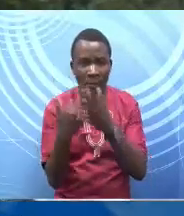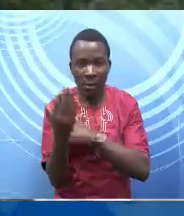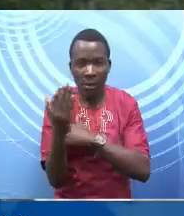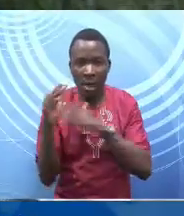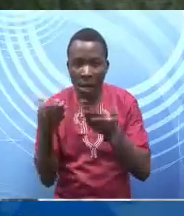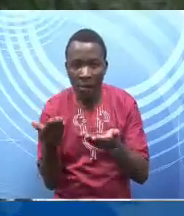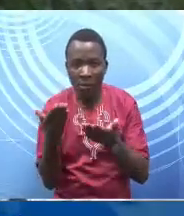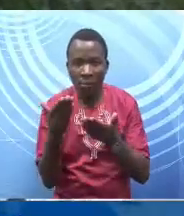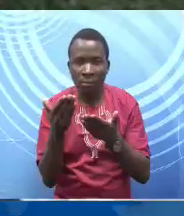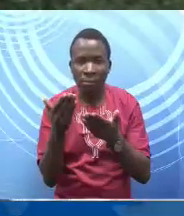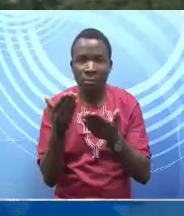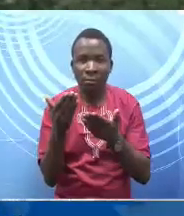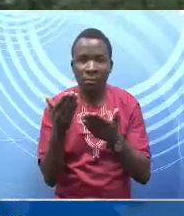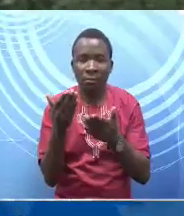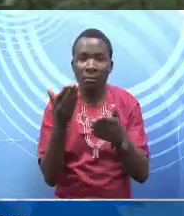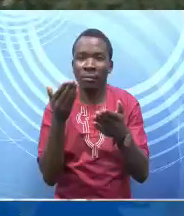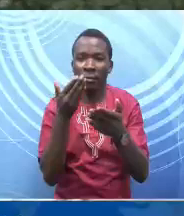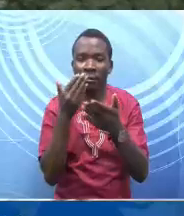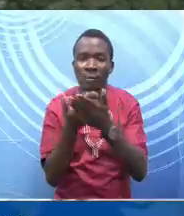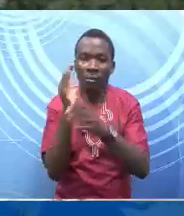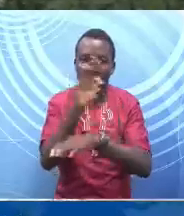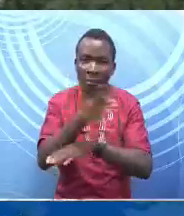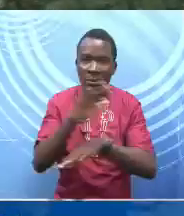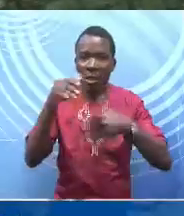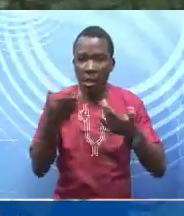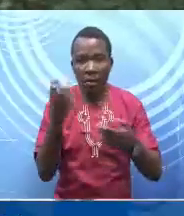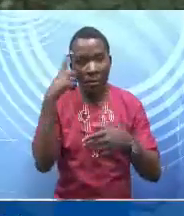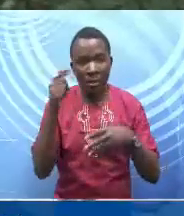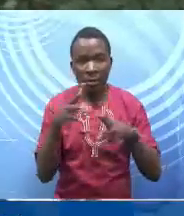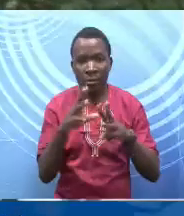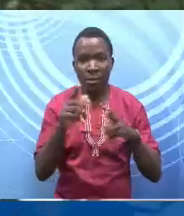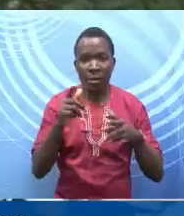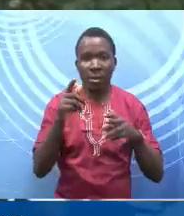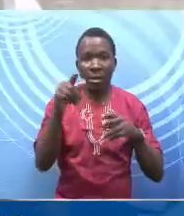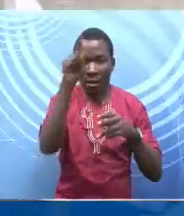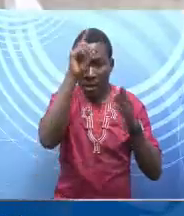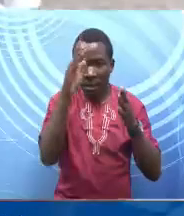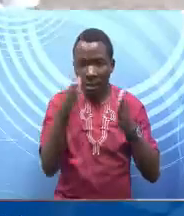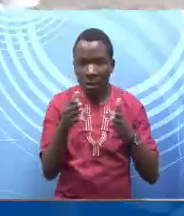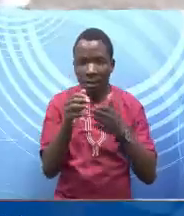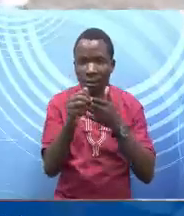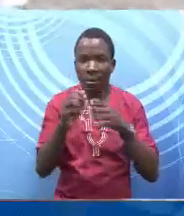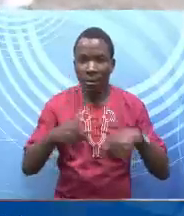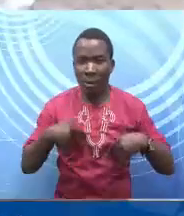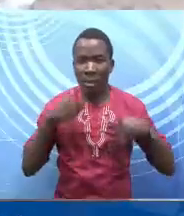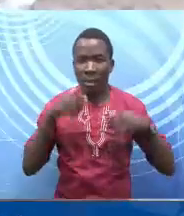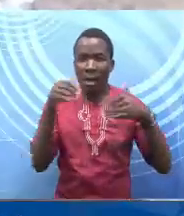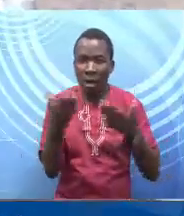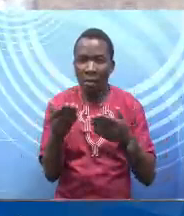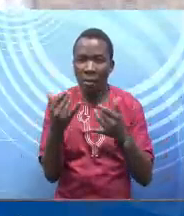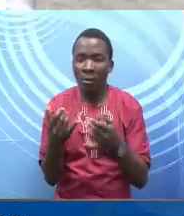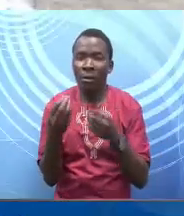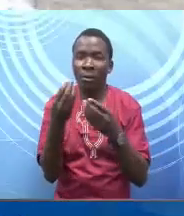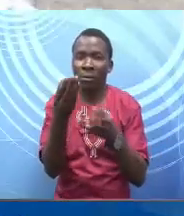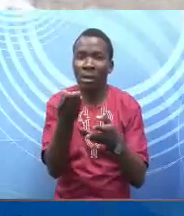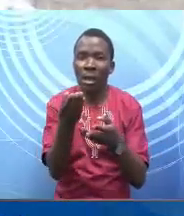bate nizo nshingano zacu. Ubwo rero ubuzi buryo abaturage uyoboye babayeho turimo turaha abaturage bagezweho